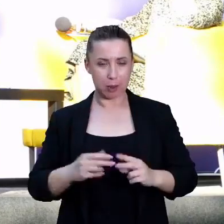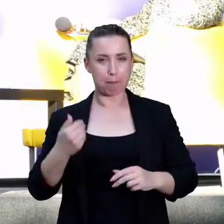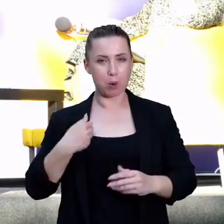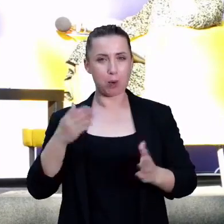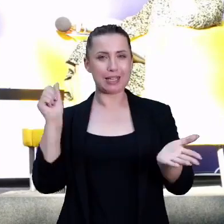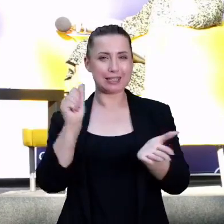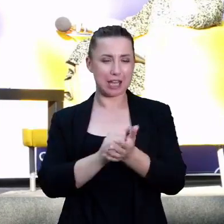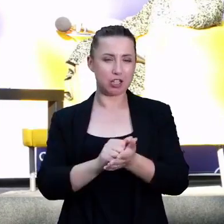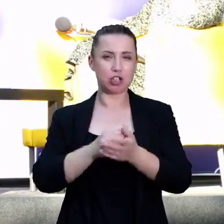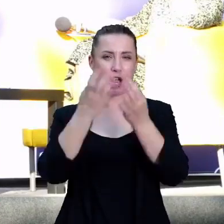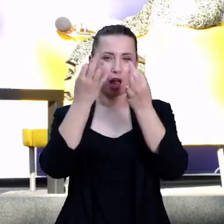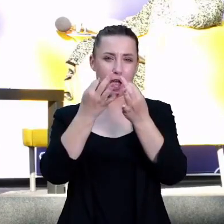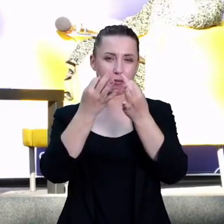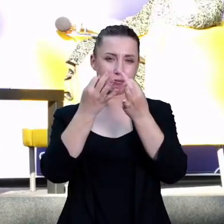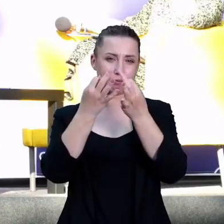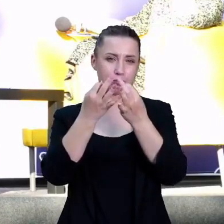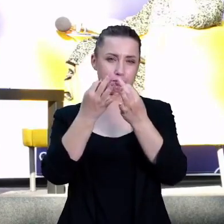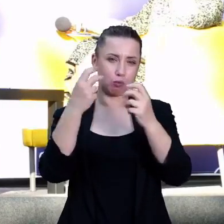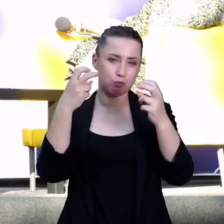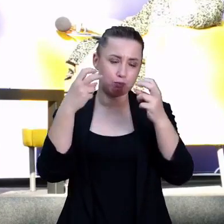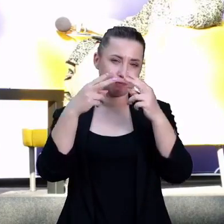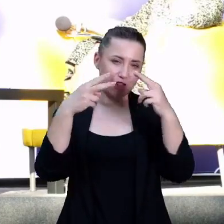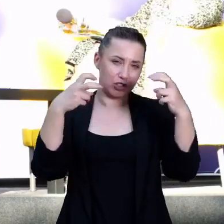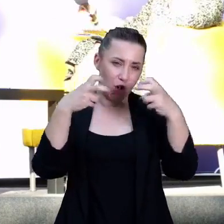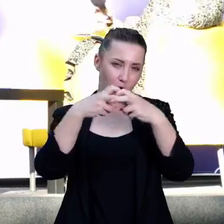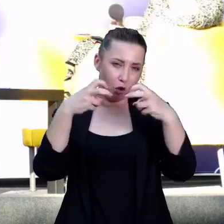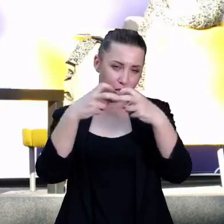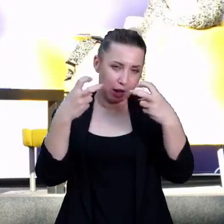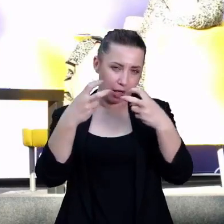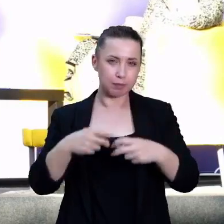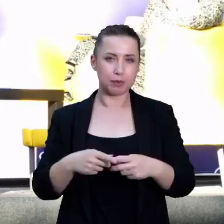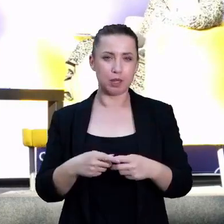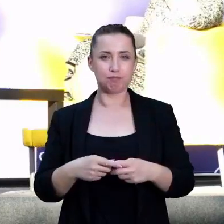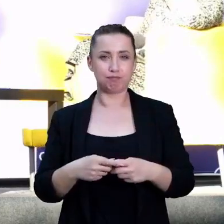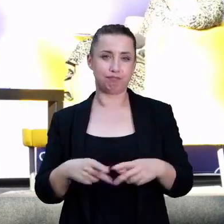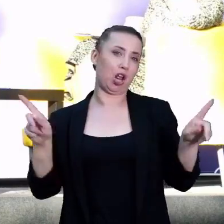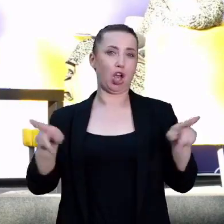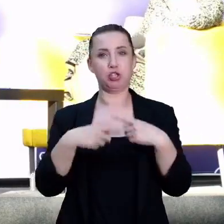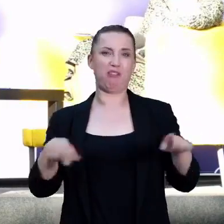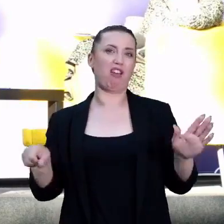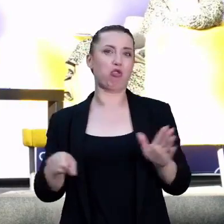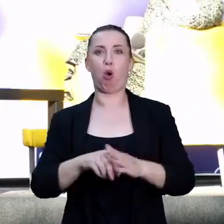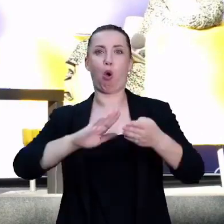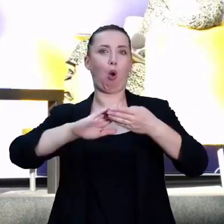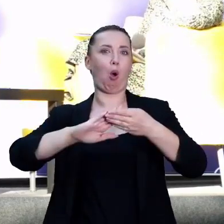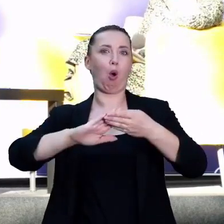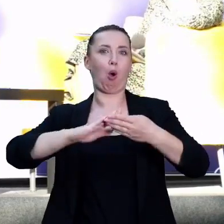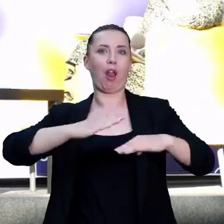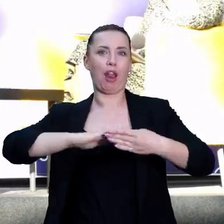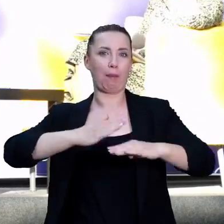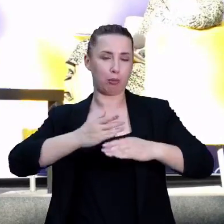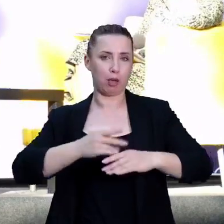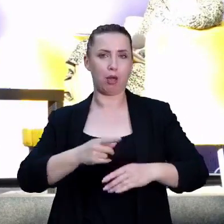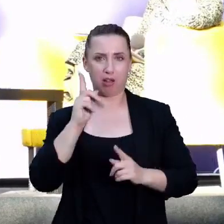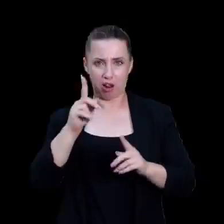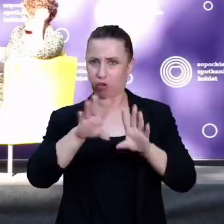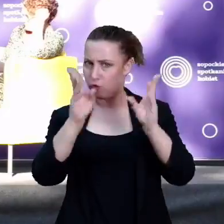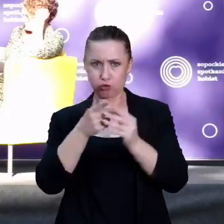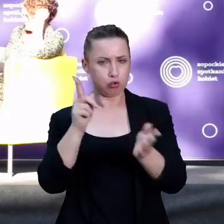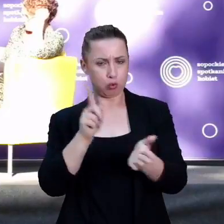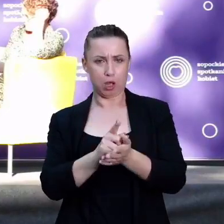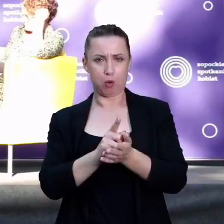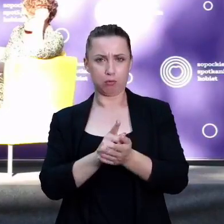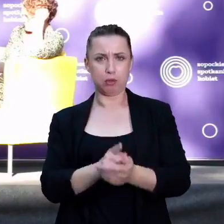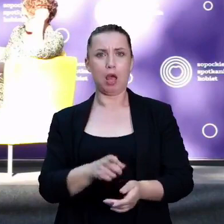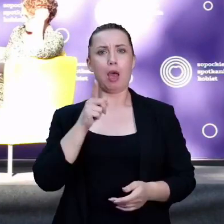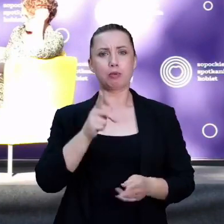to było trudne, wiecie Państwo, śpiewanie do tego monitora. Trochę trudno sobie to wyobrazić, ale udało się przez ten trudny